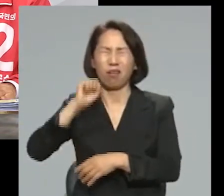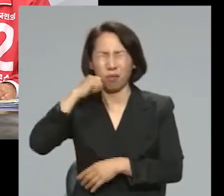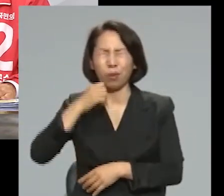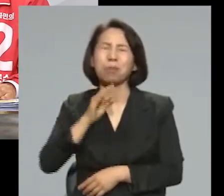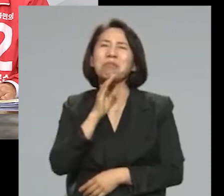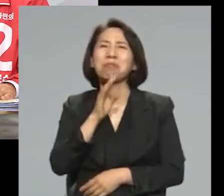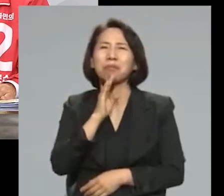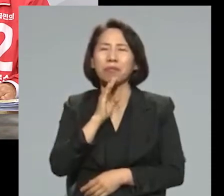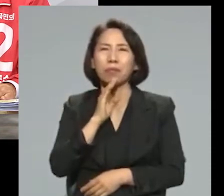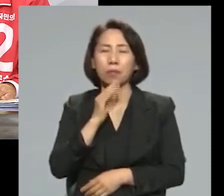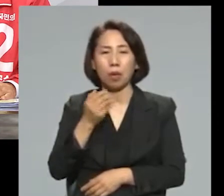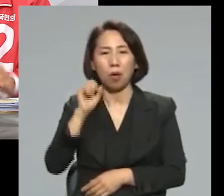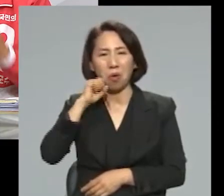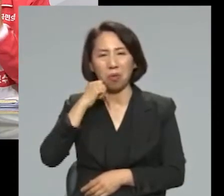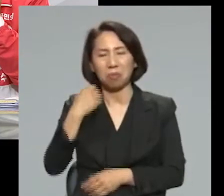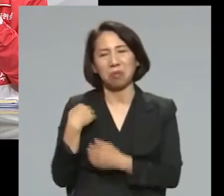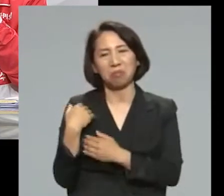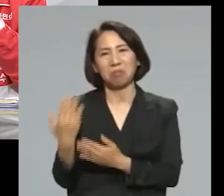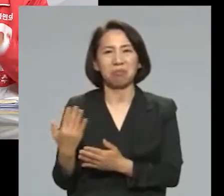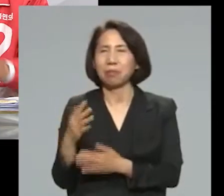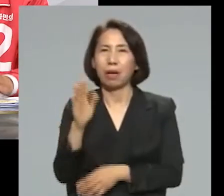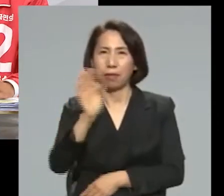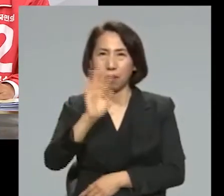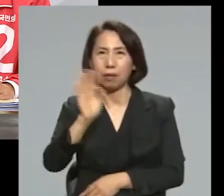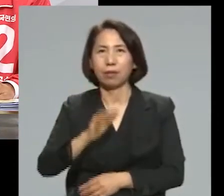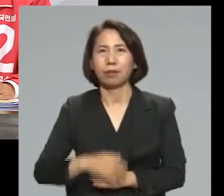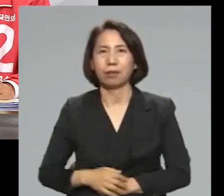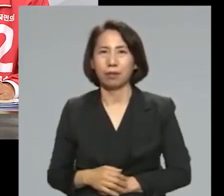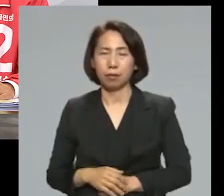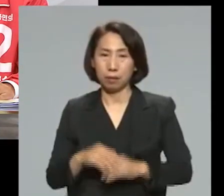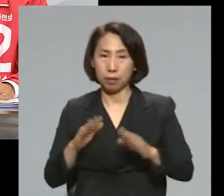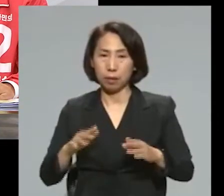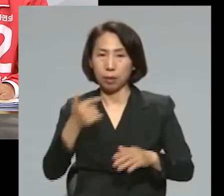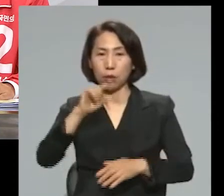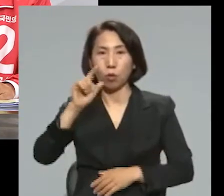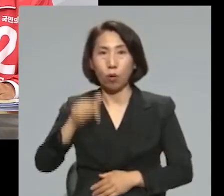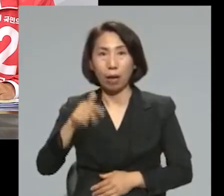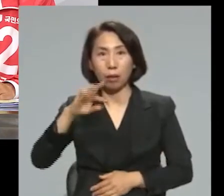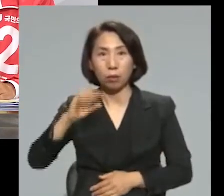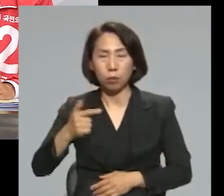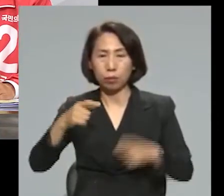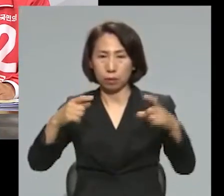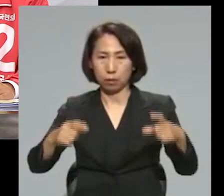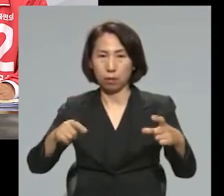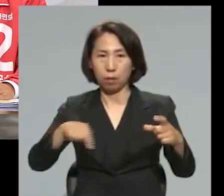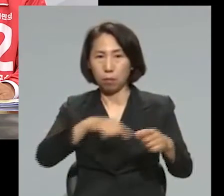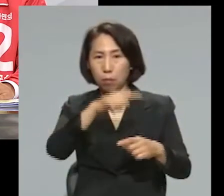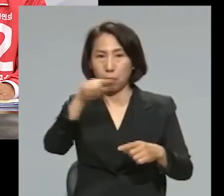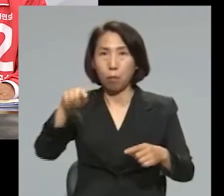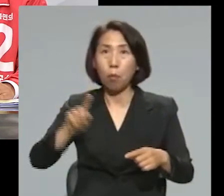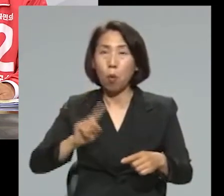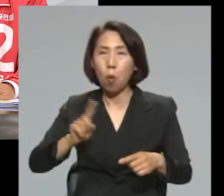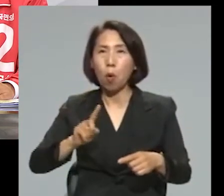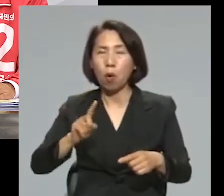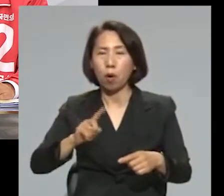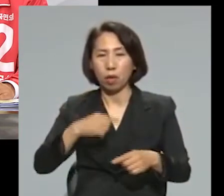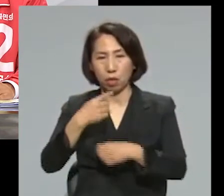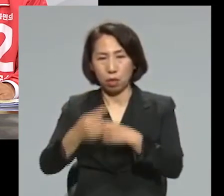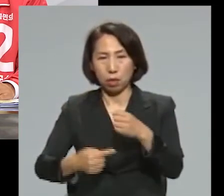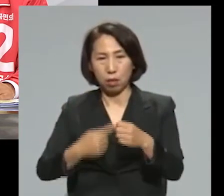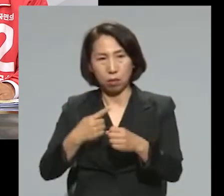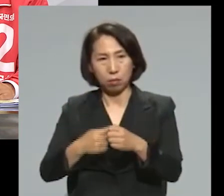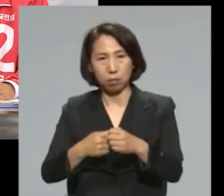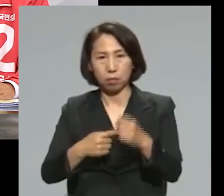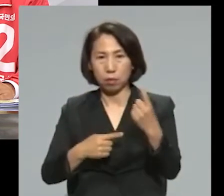하지만도 어렵다고 방치해서는 안 된다고 생각합니다. 지금 곽촌 지역에는 차박 1년에 4회에